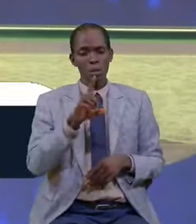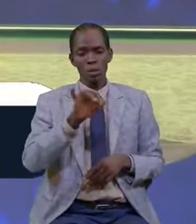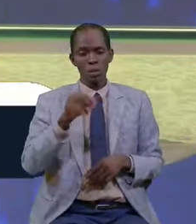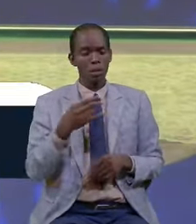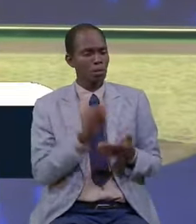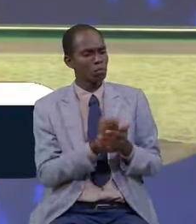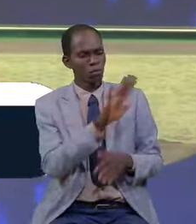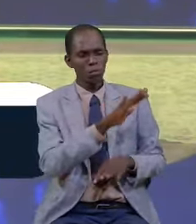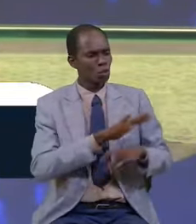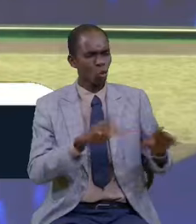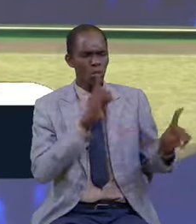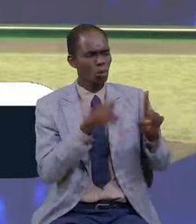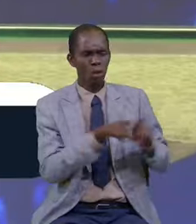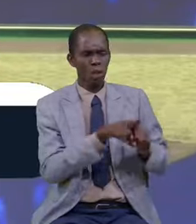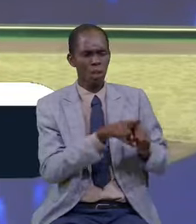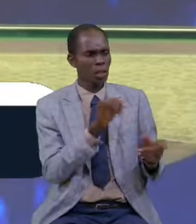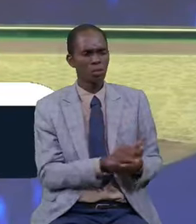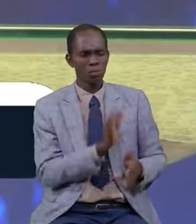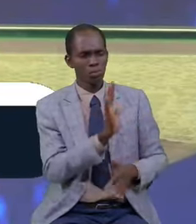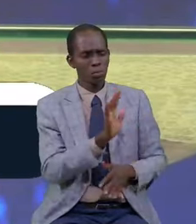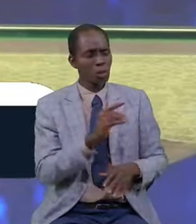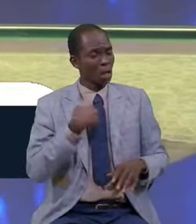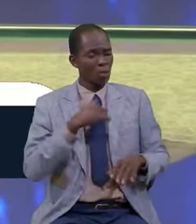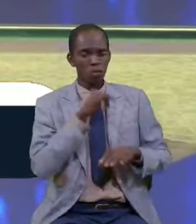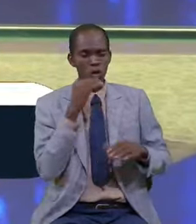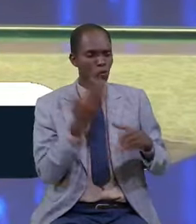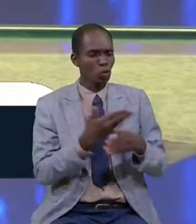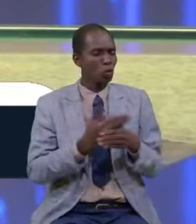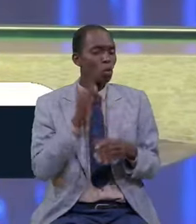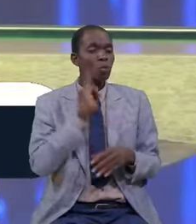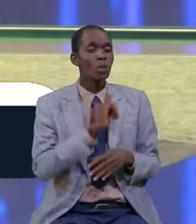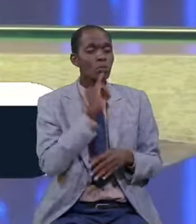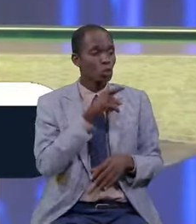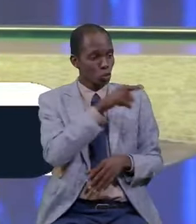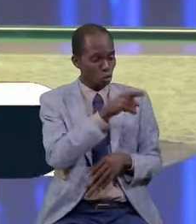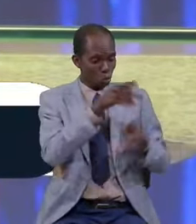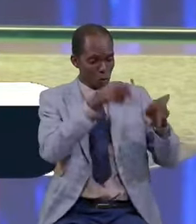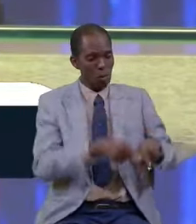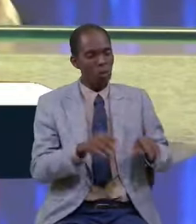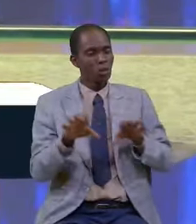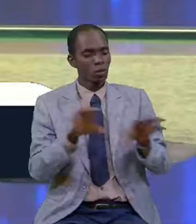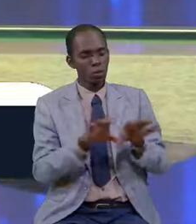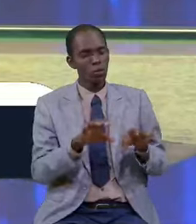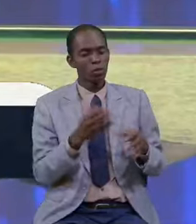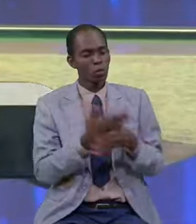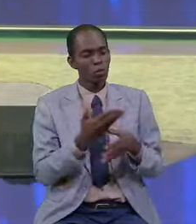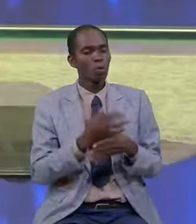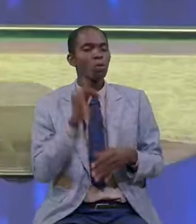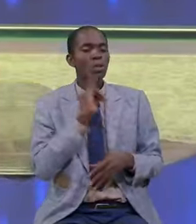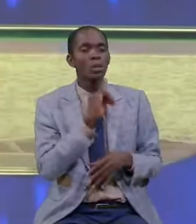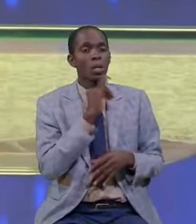qui trouble Israël. Mais qu'il lui a commandé, il a donné un ordre au roi. Allez rassembler tous les